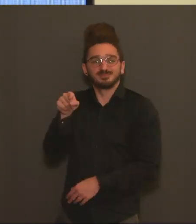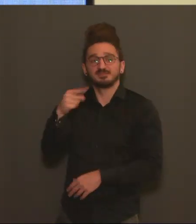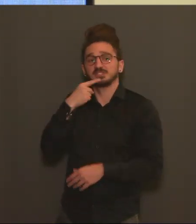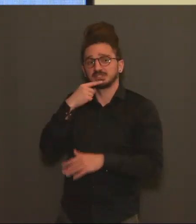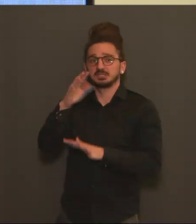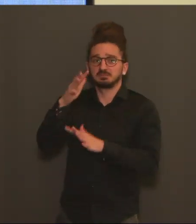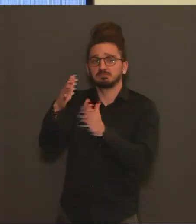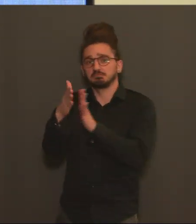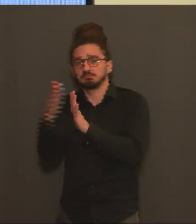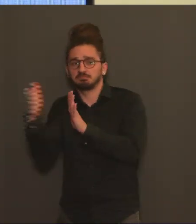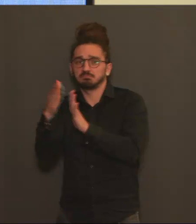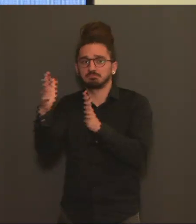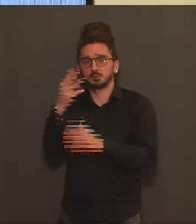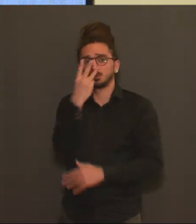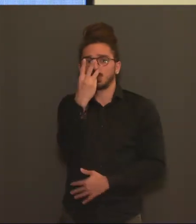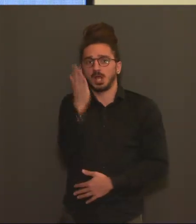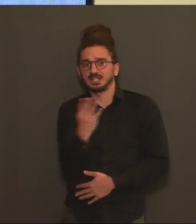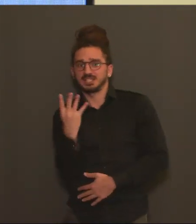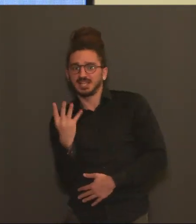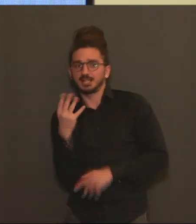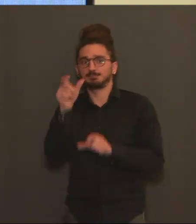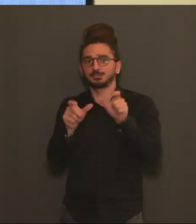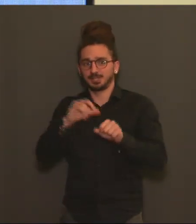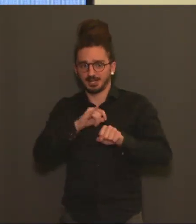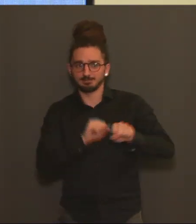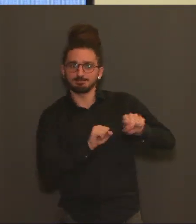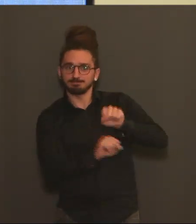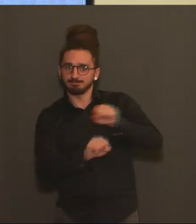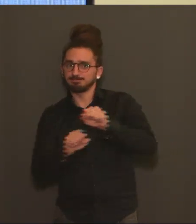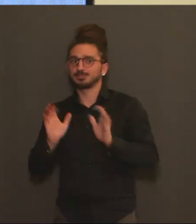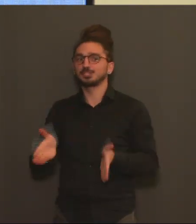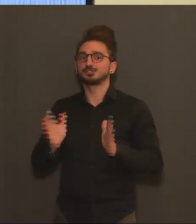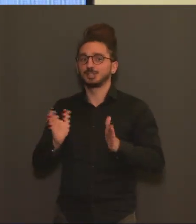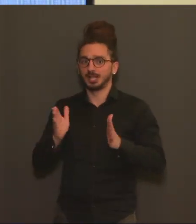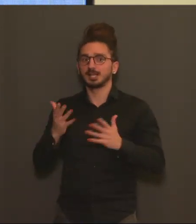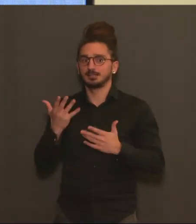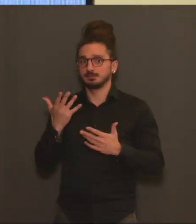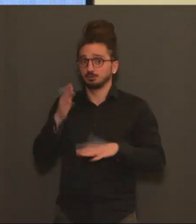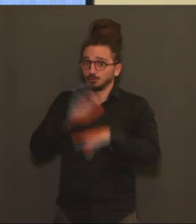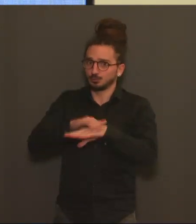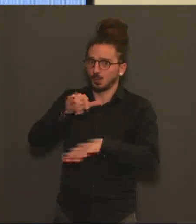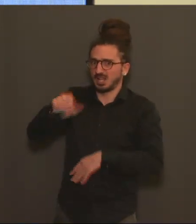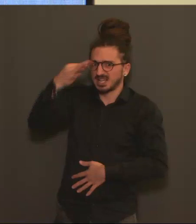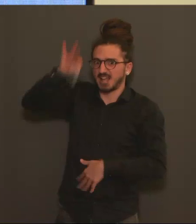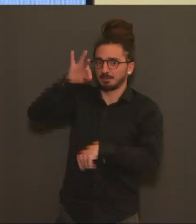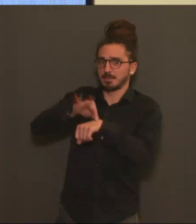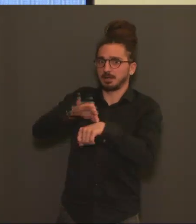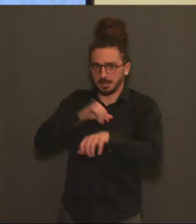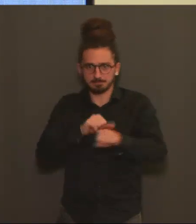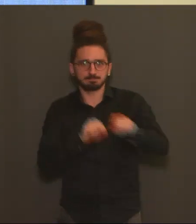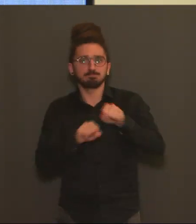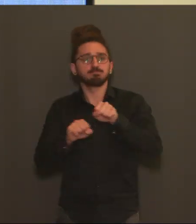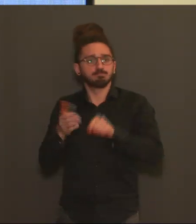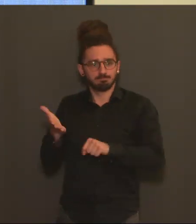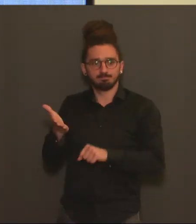formes cliniques et les formes importantes de la pathologie. Si on vaccine après ces